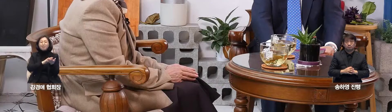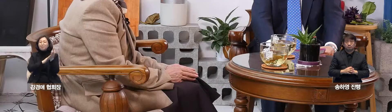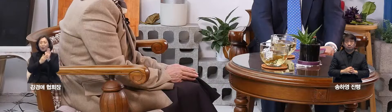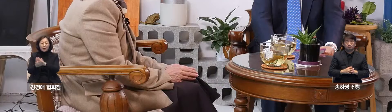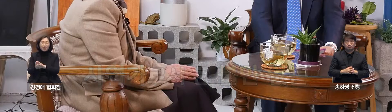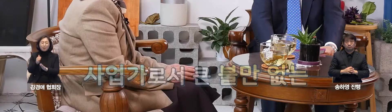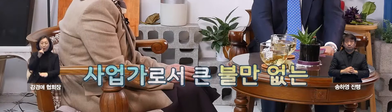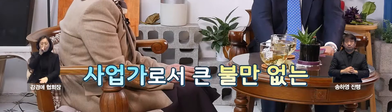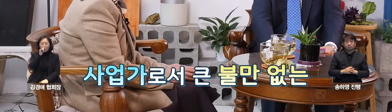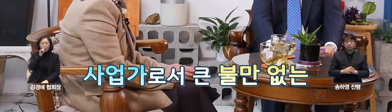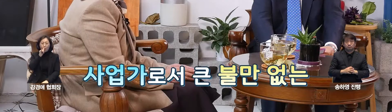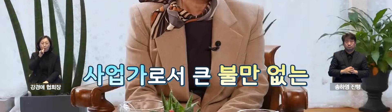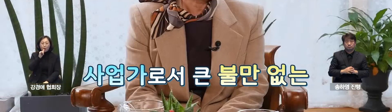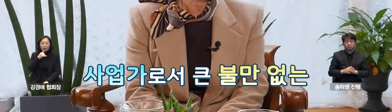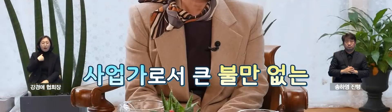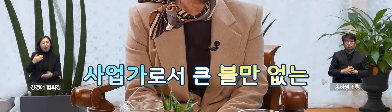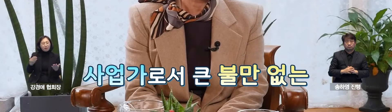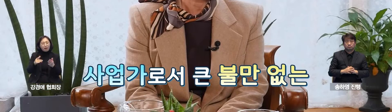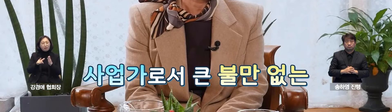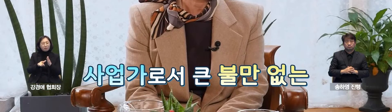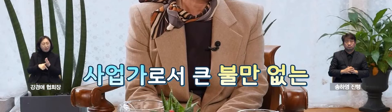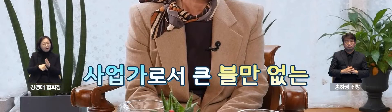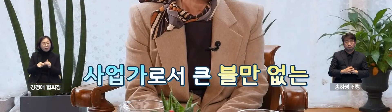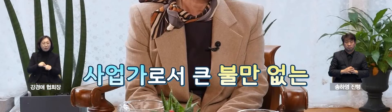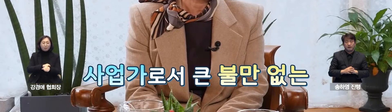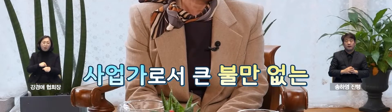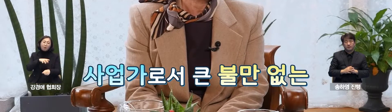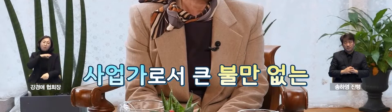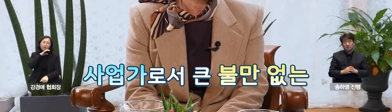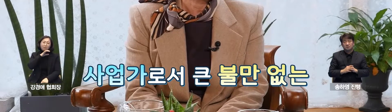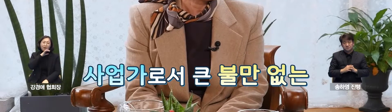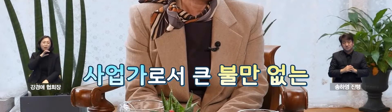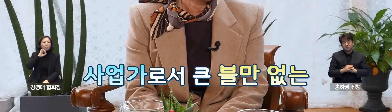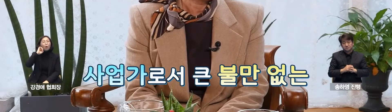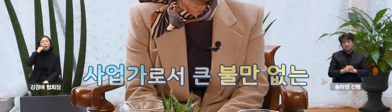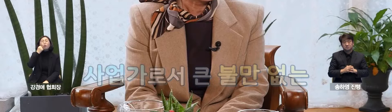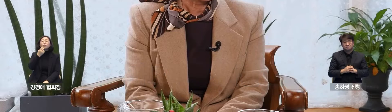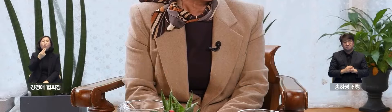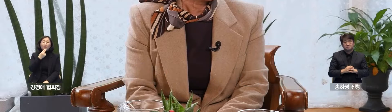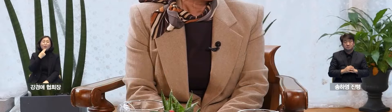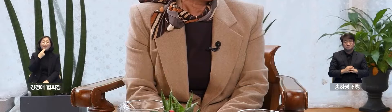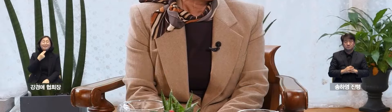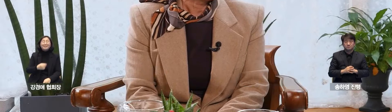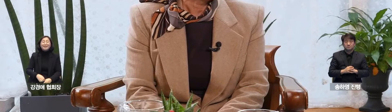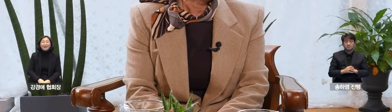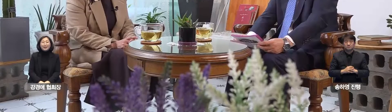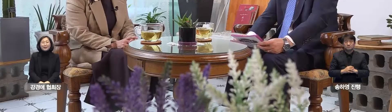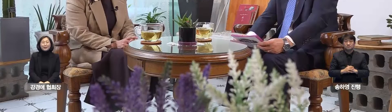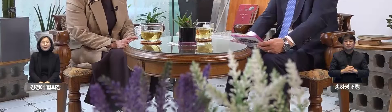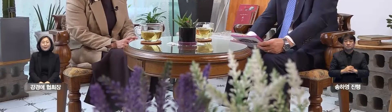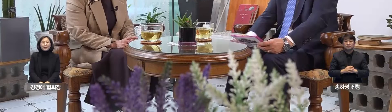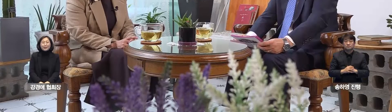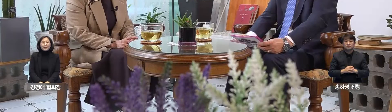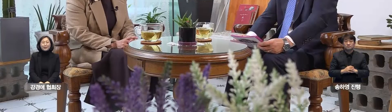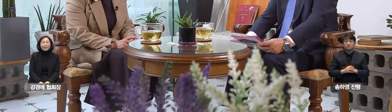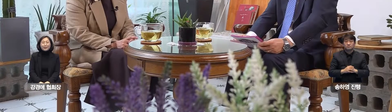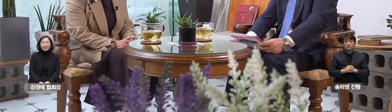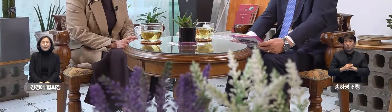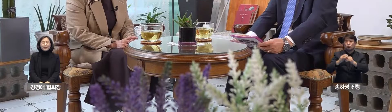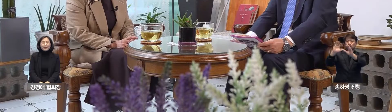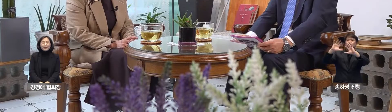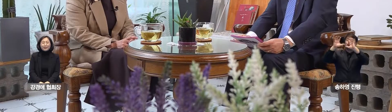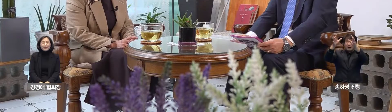저는 사실 크게 불만은 사업을 하면서 없었습니다. 그렇습니다. 네, 그런 부분에서. 물론 저기